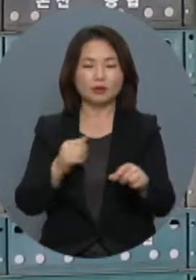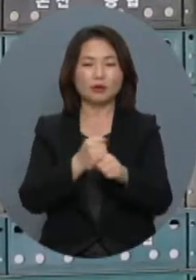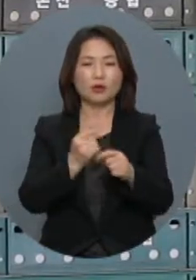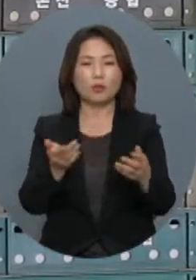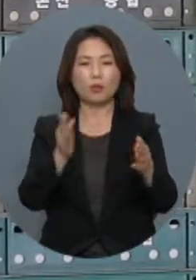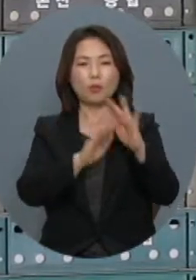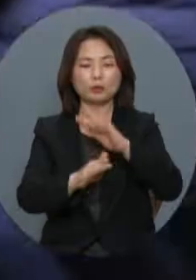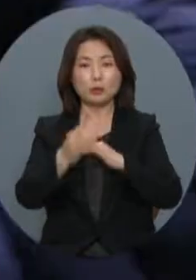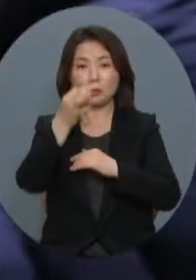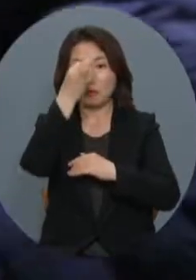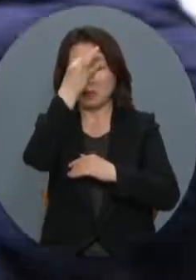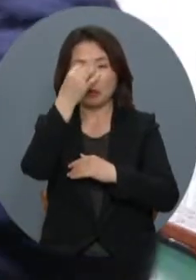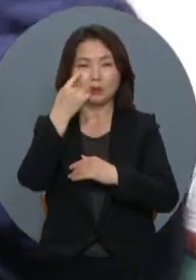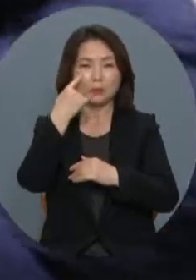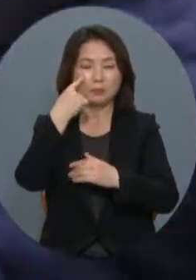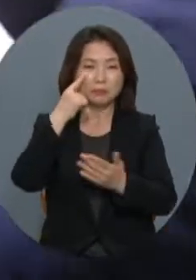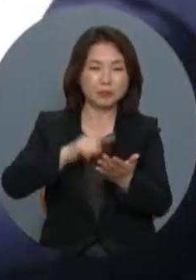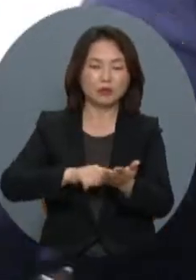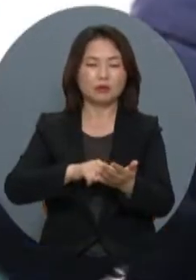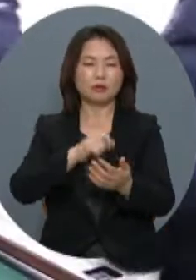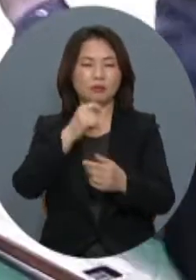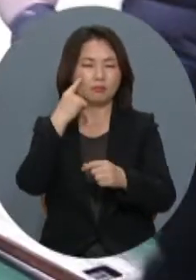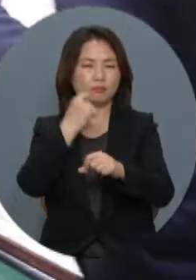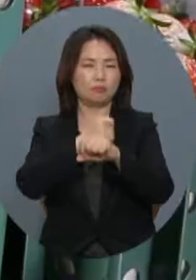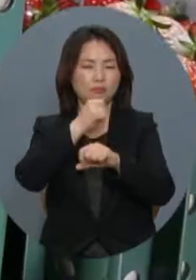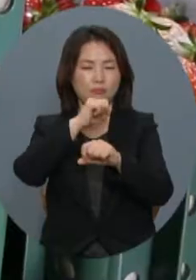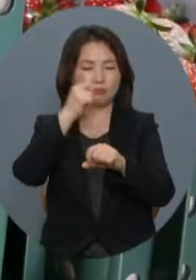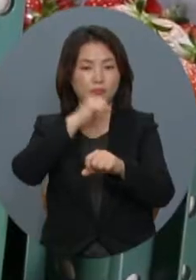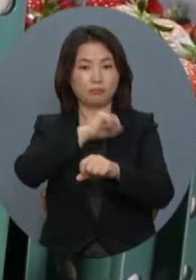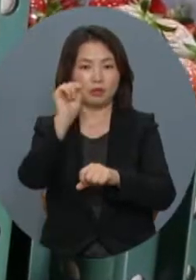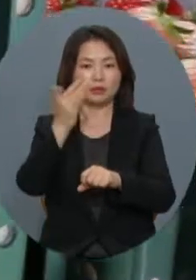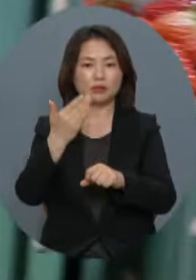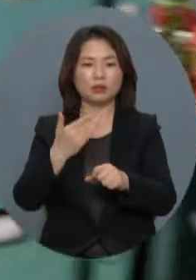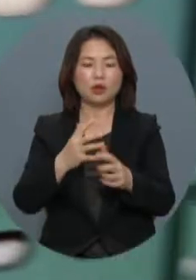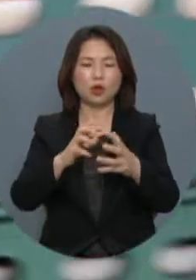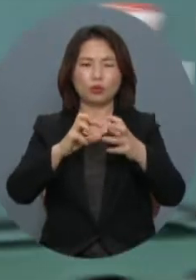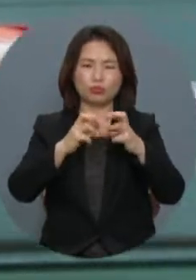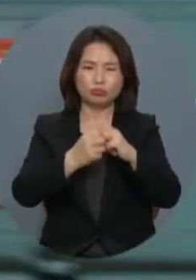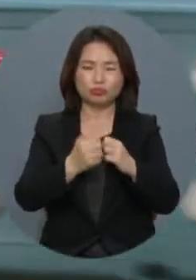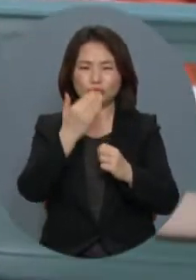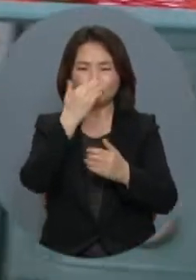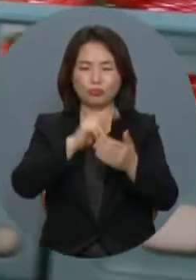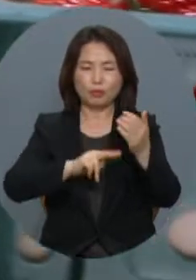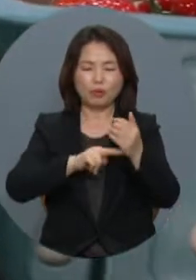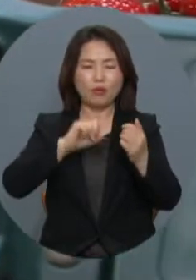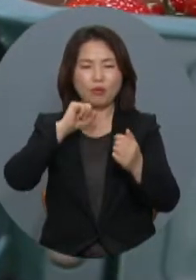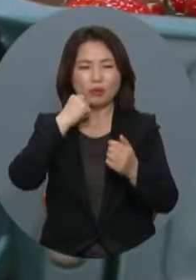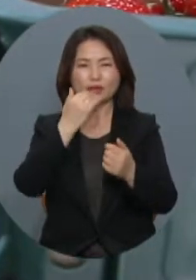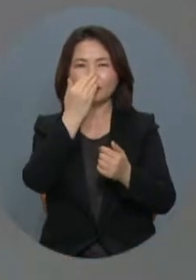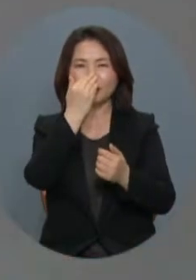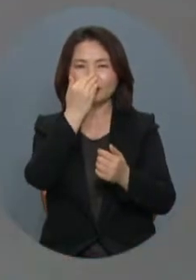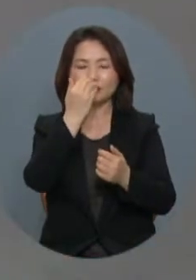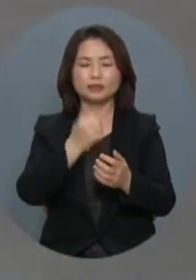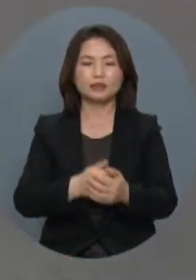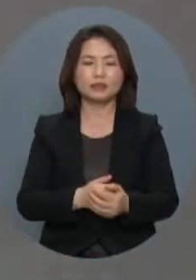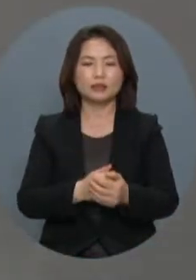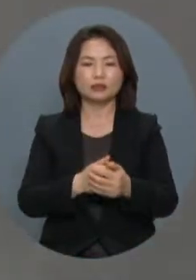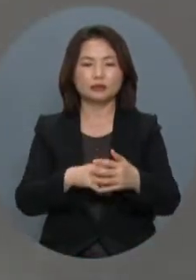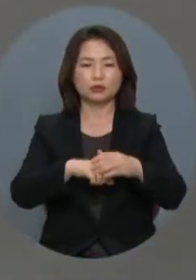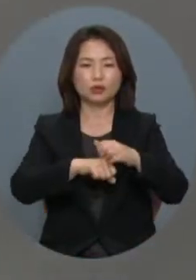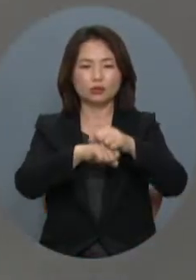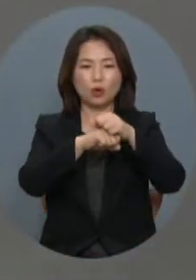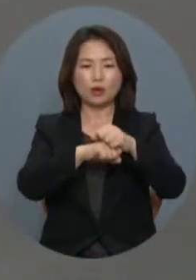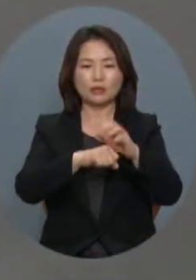포장 신기술들이 잇따라 개발되고 있습니다. 쉽게 물러져 유통이 특히 어려운 딸기는